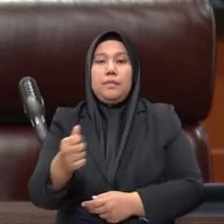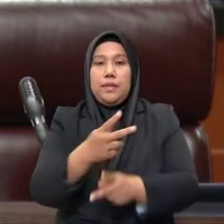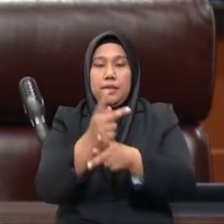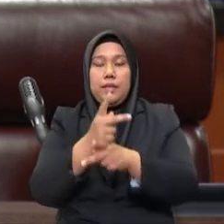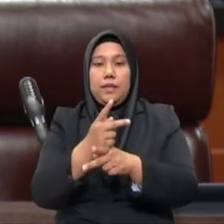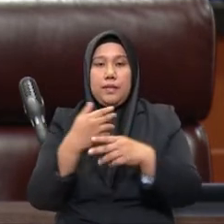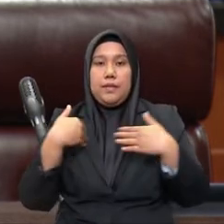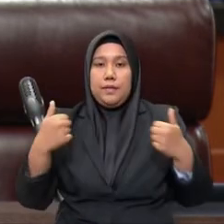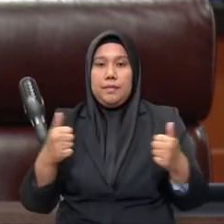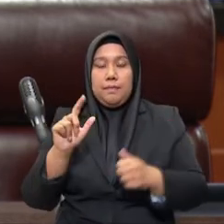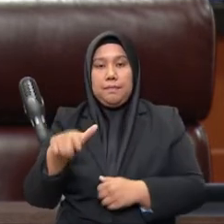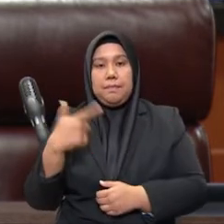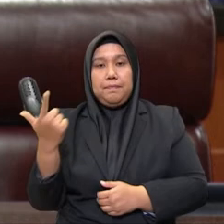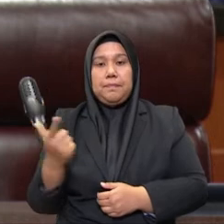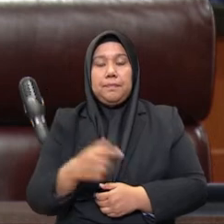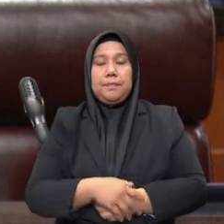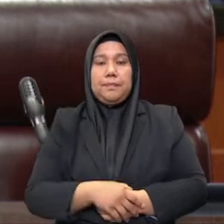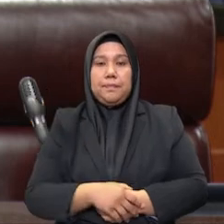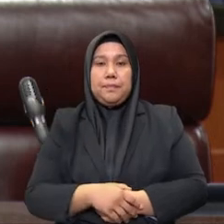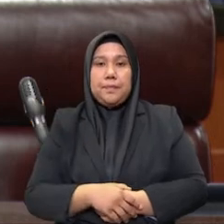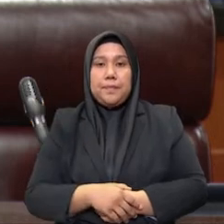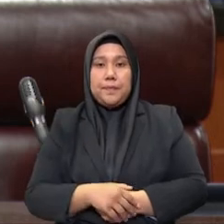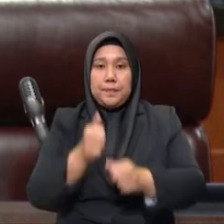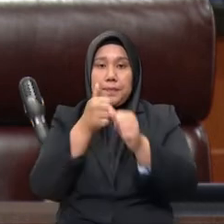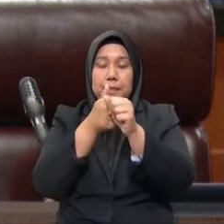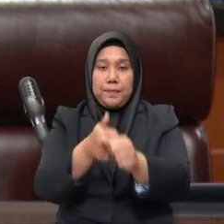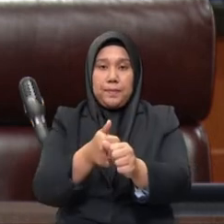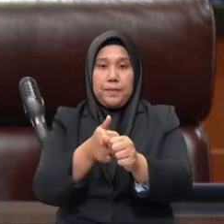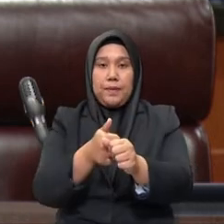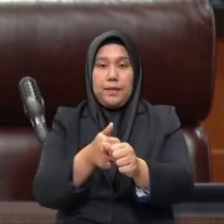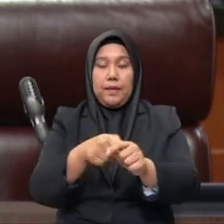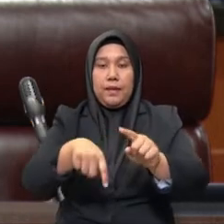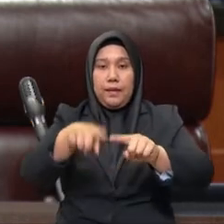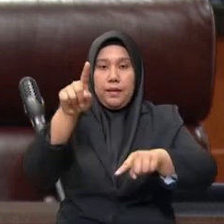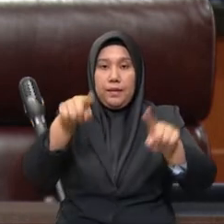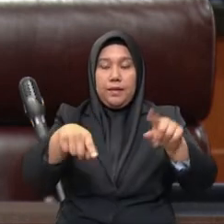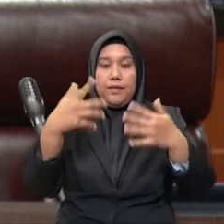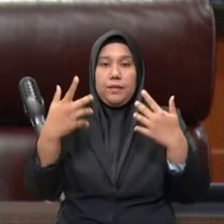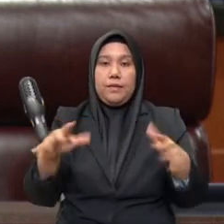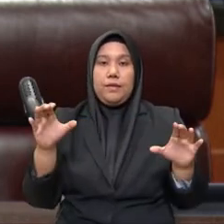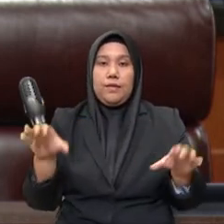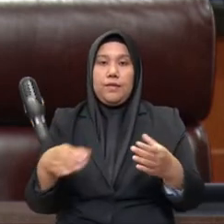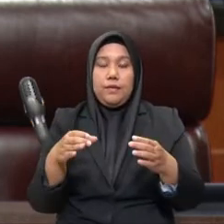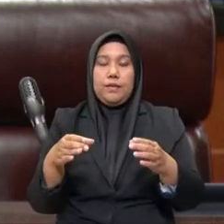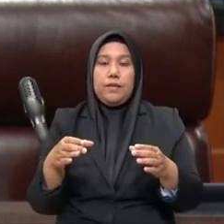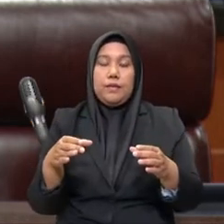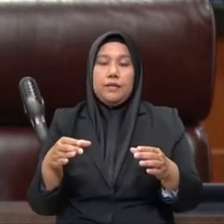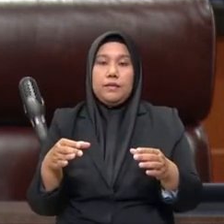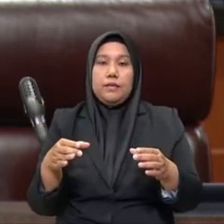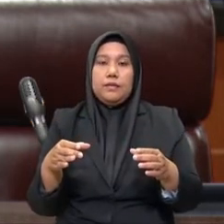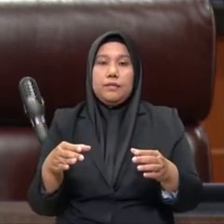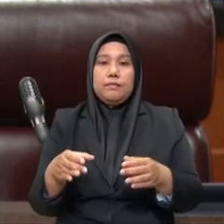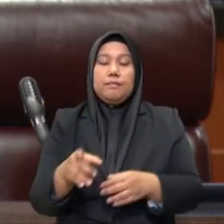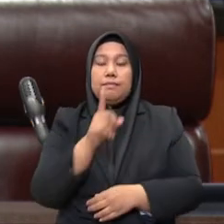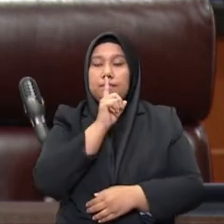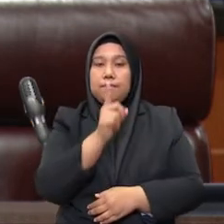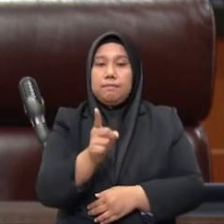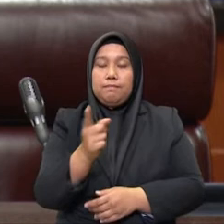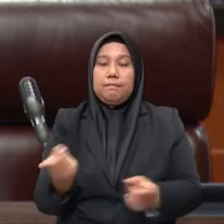lain. Dan mengikut yang telah statistik yang telah dibuat, kalau kita buat unjuran, memang